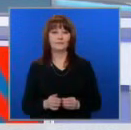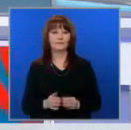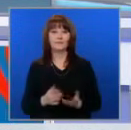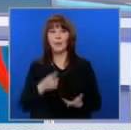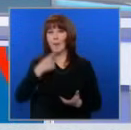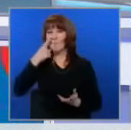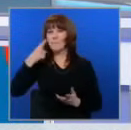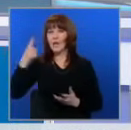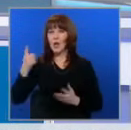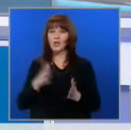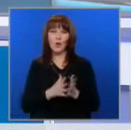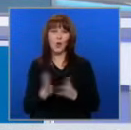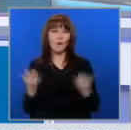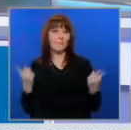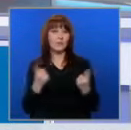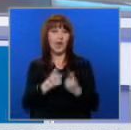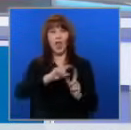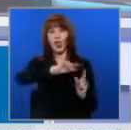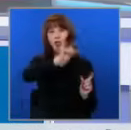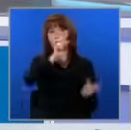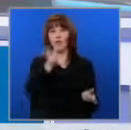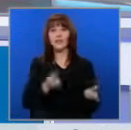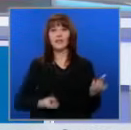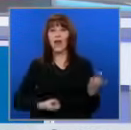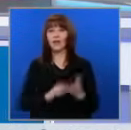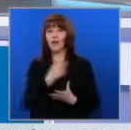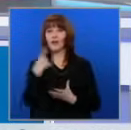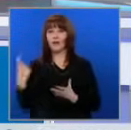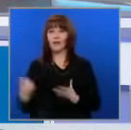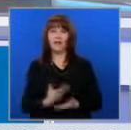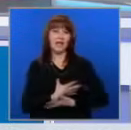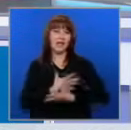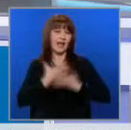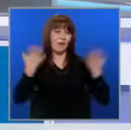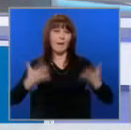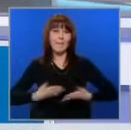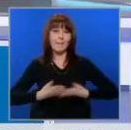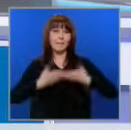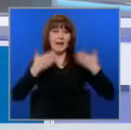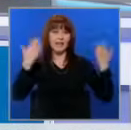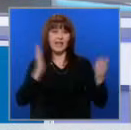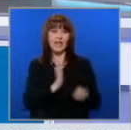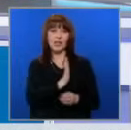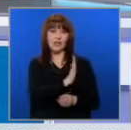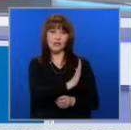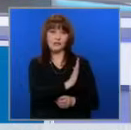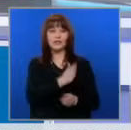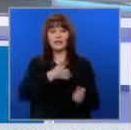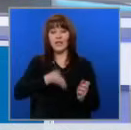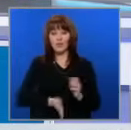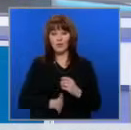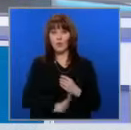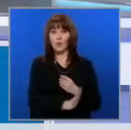А милиони посрещнаха лунната нова година, един от най-големите празници за източните и югоизточните азиатски